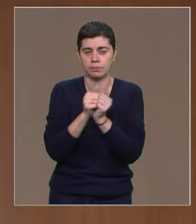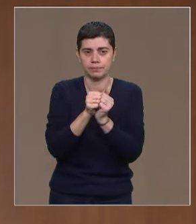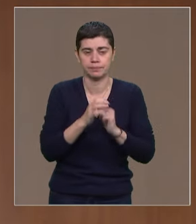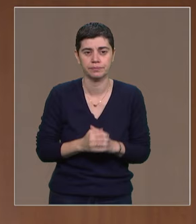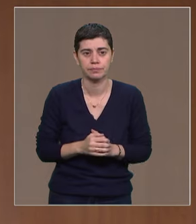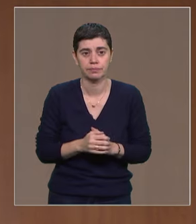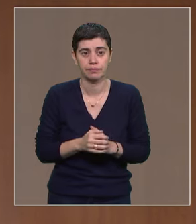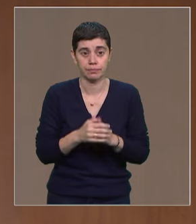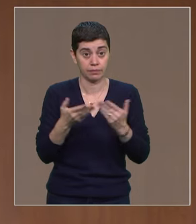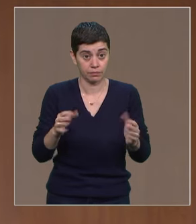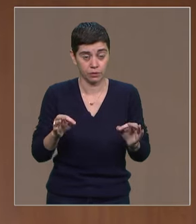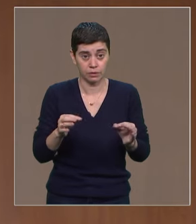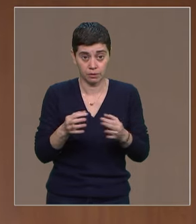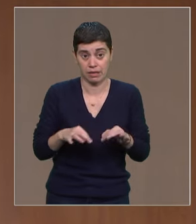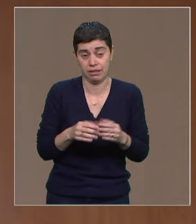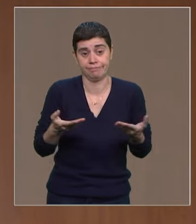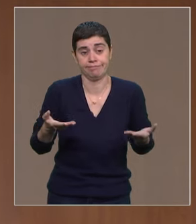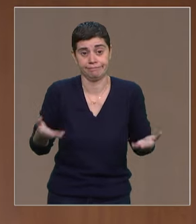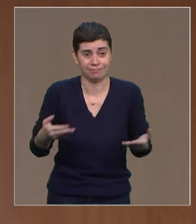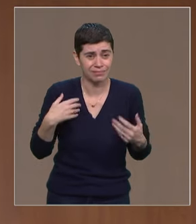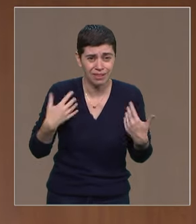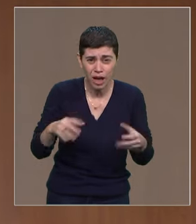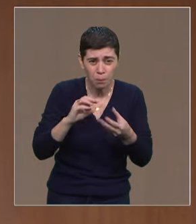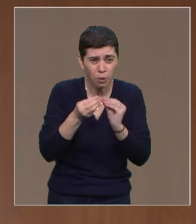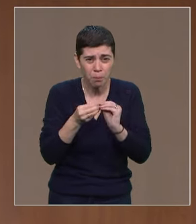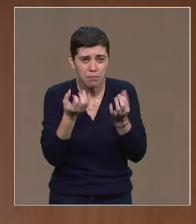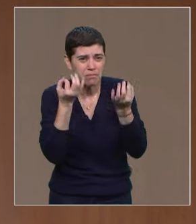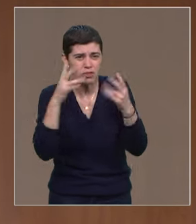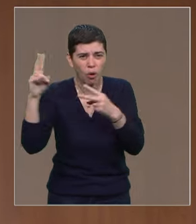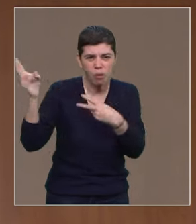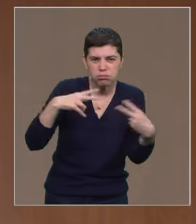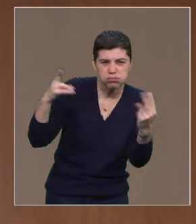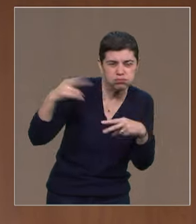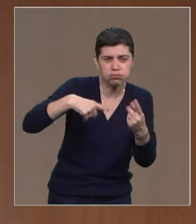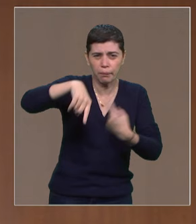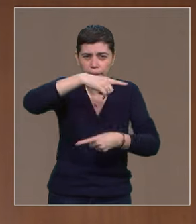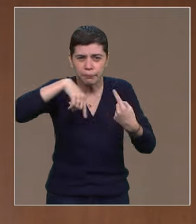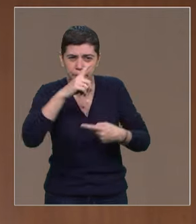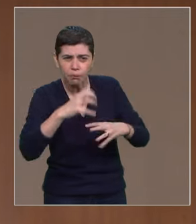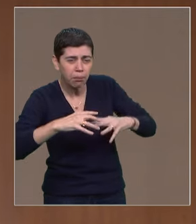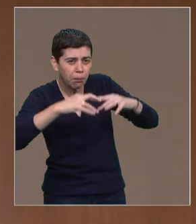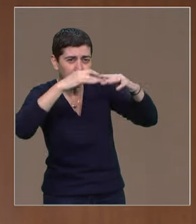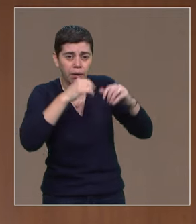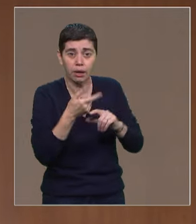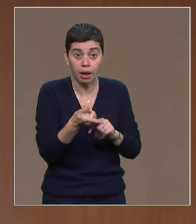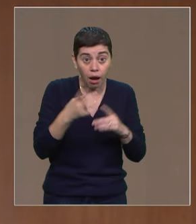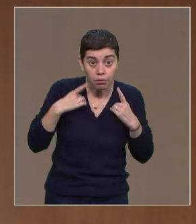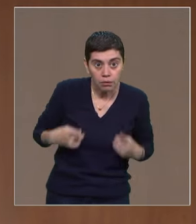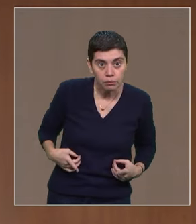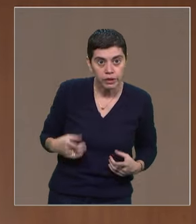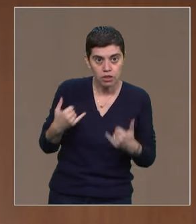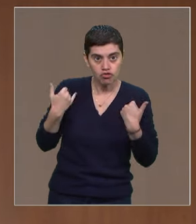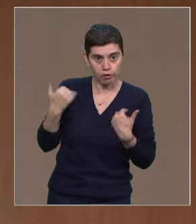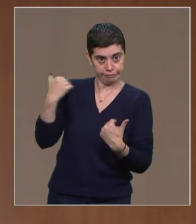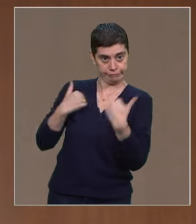notre pays a à nouveau été frappé par des intempéries et à ce titre, de nombreux jeunes, mais également de nombreux députés, m'ont sollicité pour